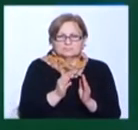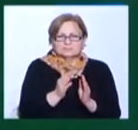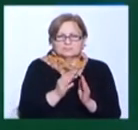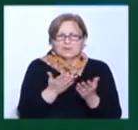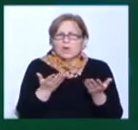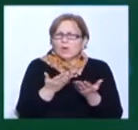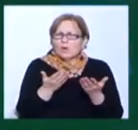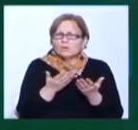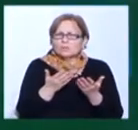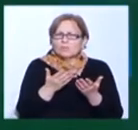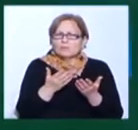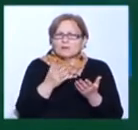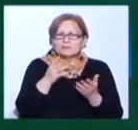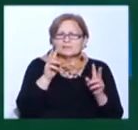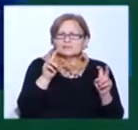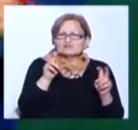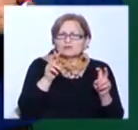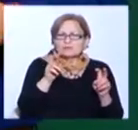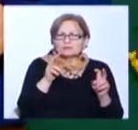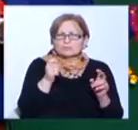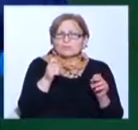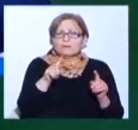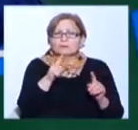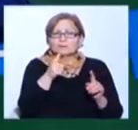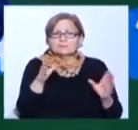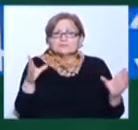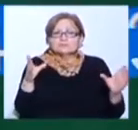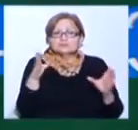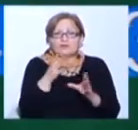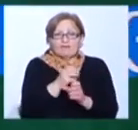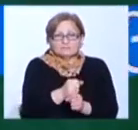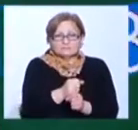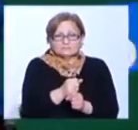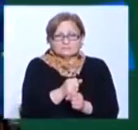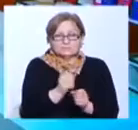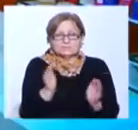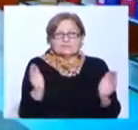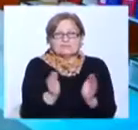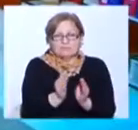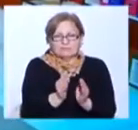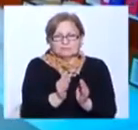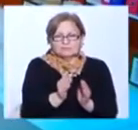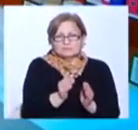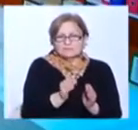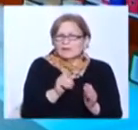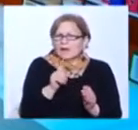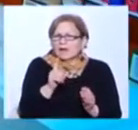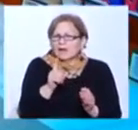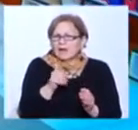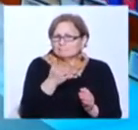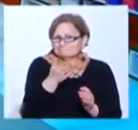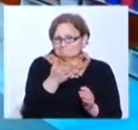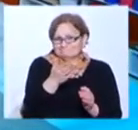უნდა გამოვიყენოთ ამისთვის, რომ შემცირდეს 9-იანი? რომელი ნიშანი